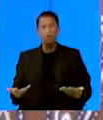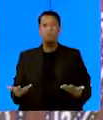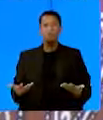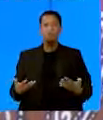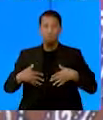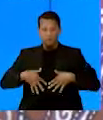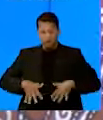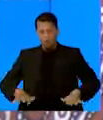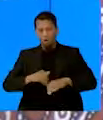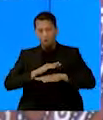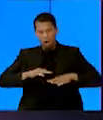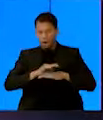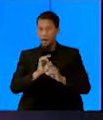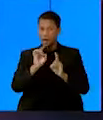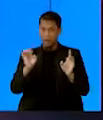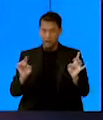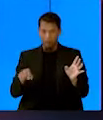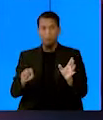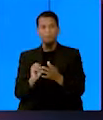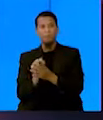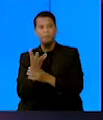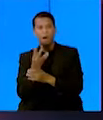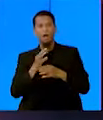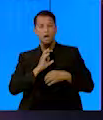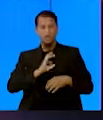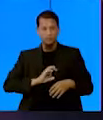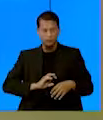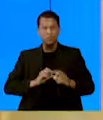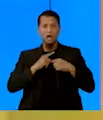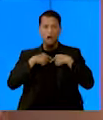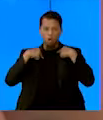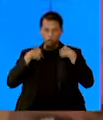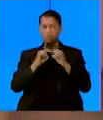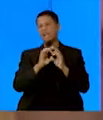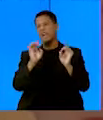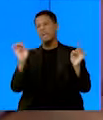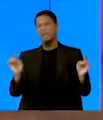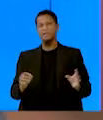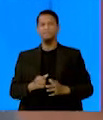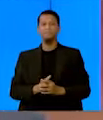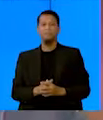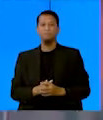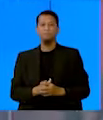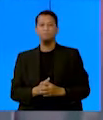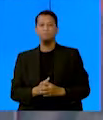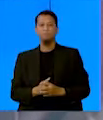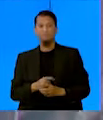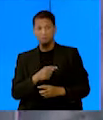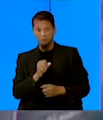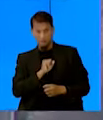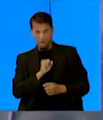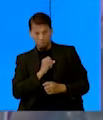berkembang memproduksi kemeja, daster, kaos, gamis, hingga kebaya. Jangan khawatir, harga yang